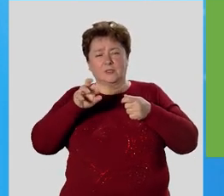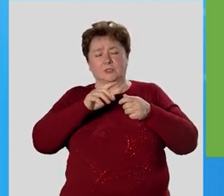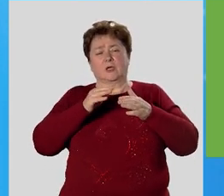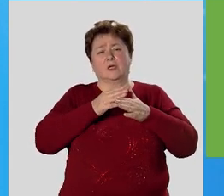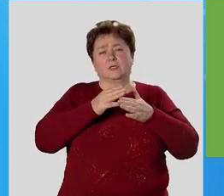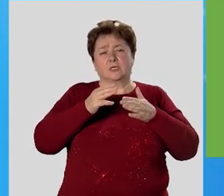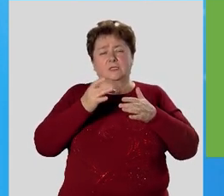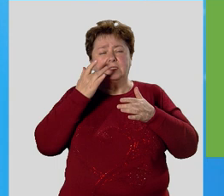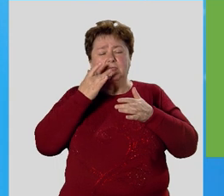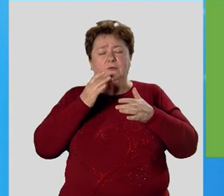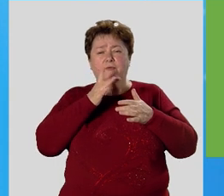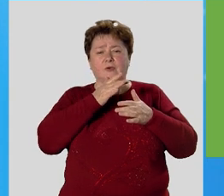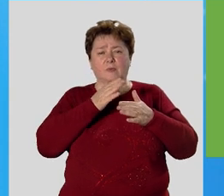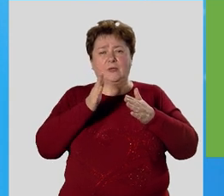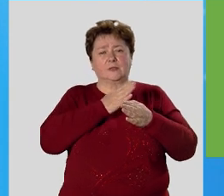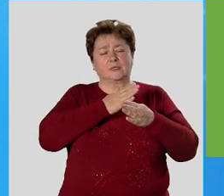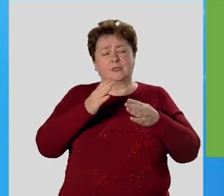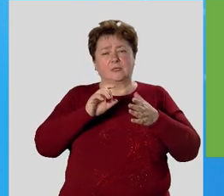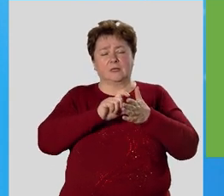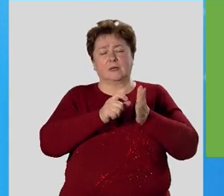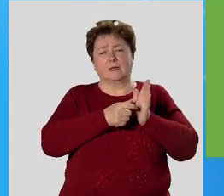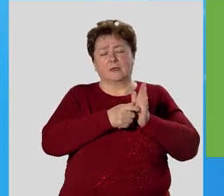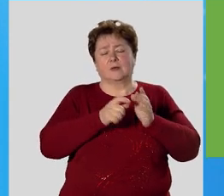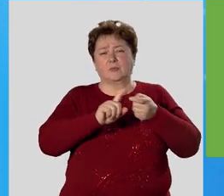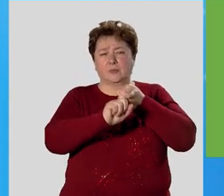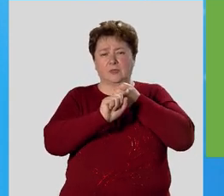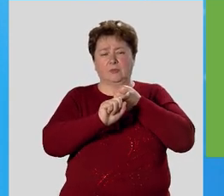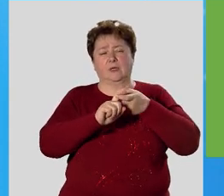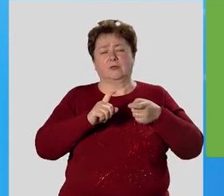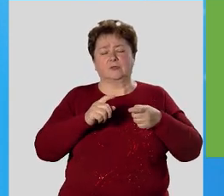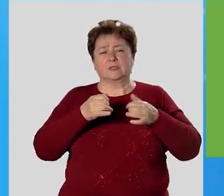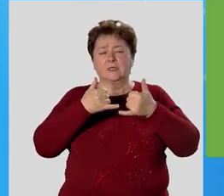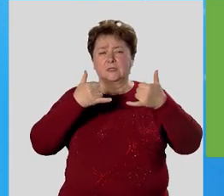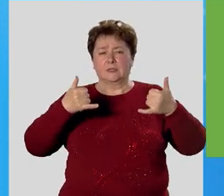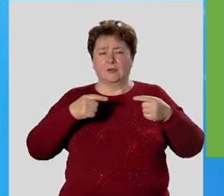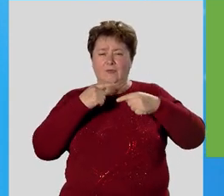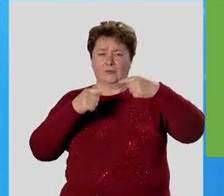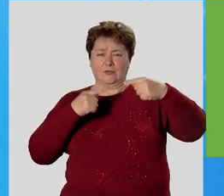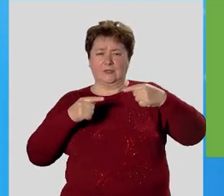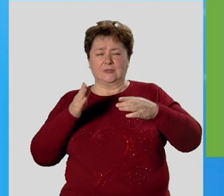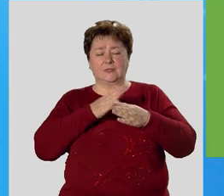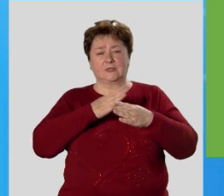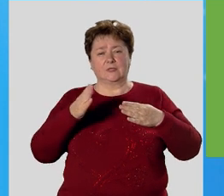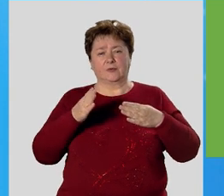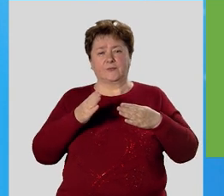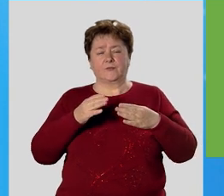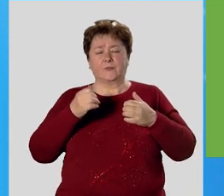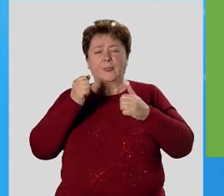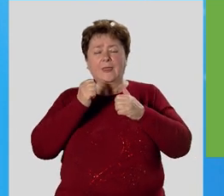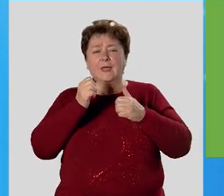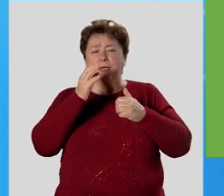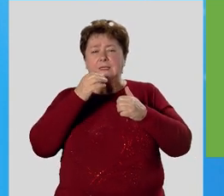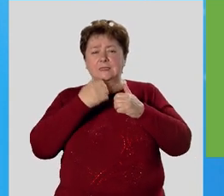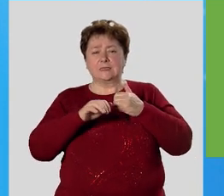к которой во время деления клетки прикрепляются нити веретена деления.